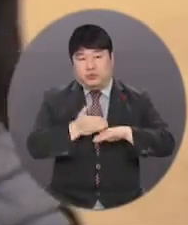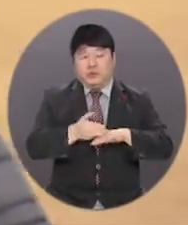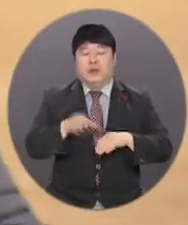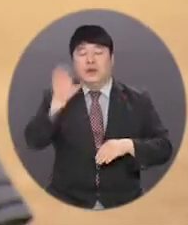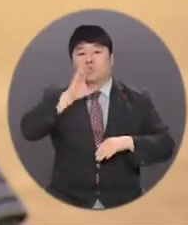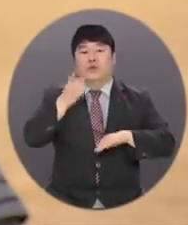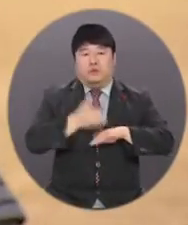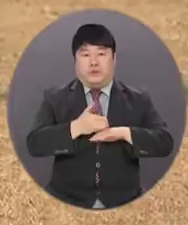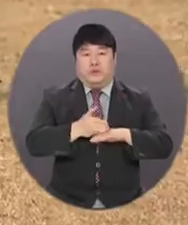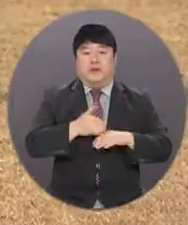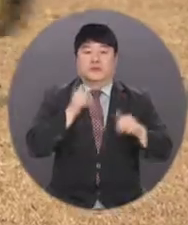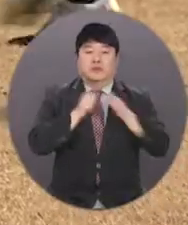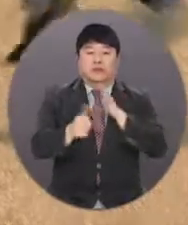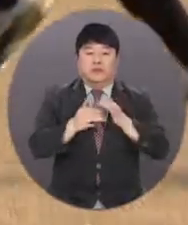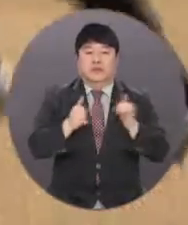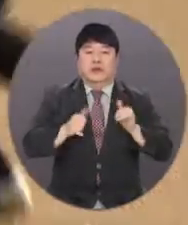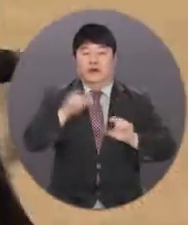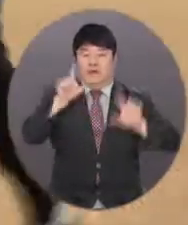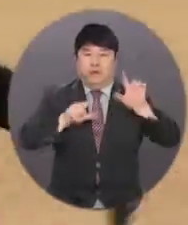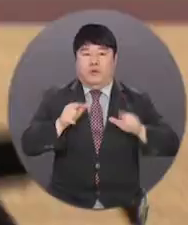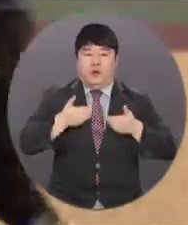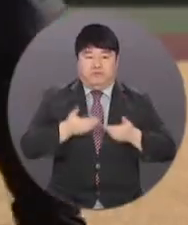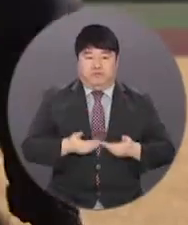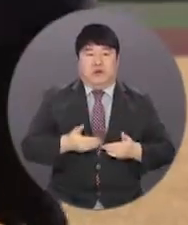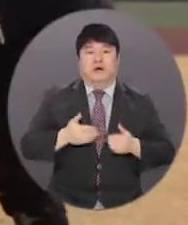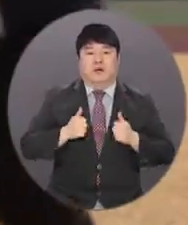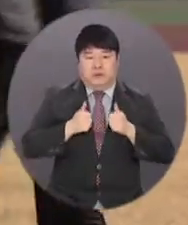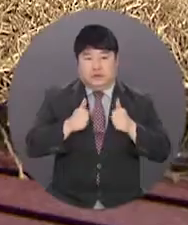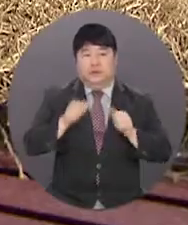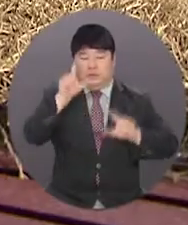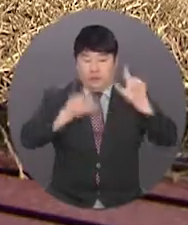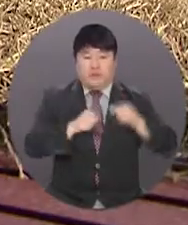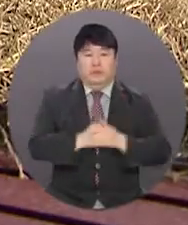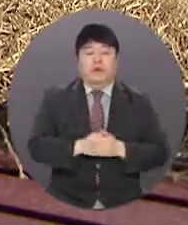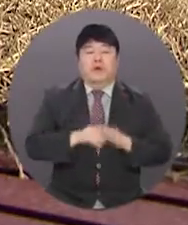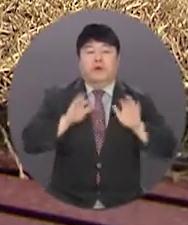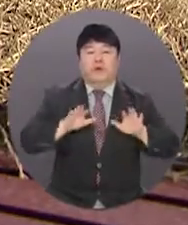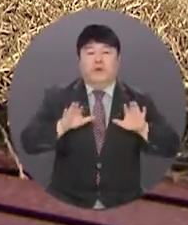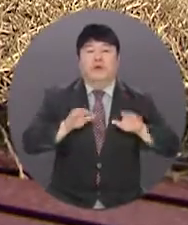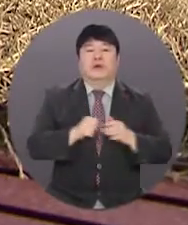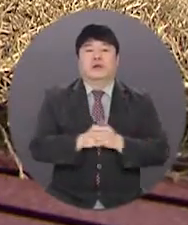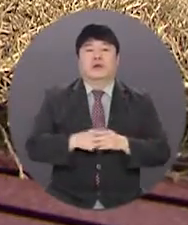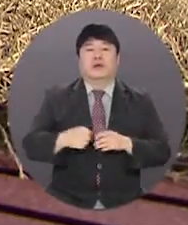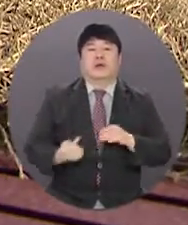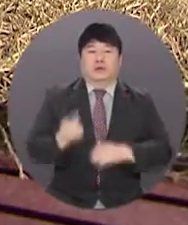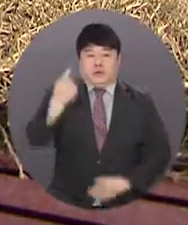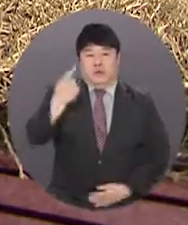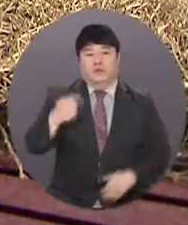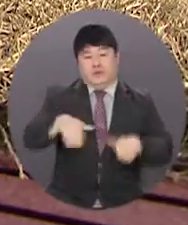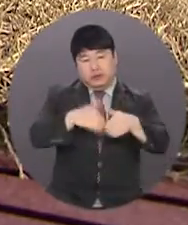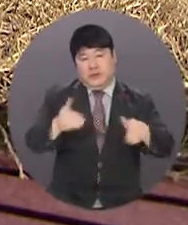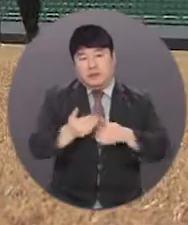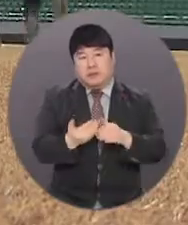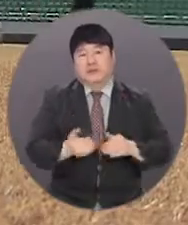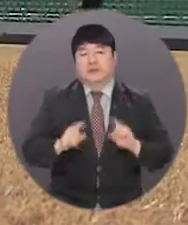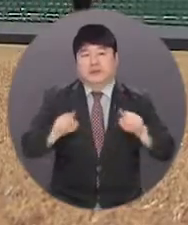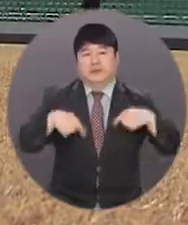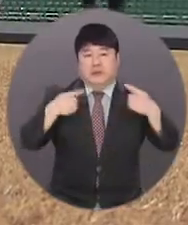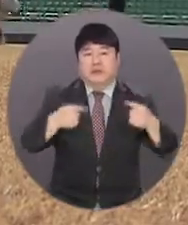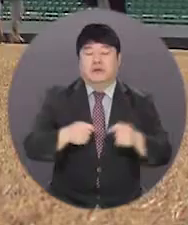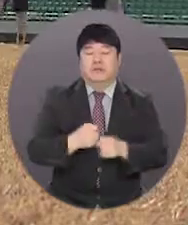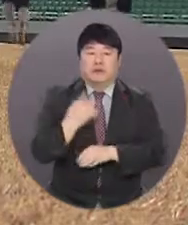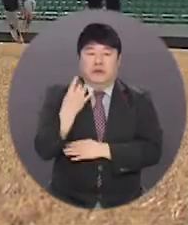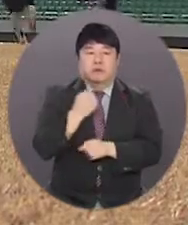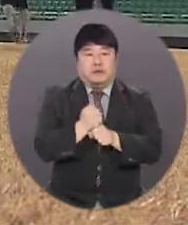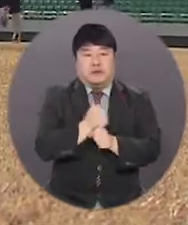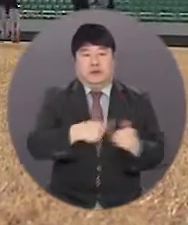임하는 선수들의 모습에서는 진지함이 그대로 묻어납니다. 올 시즌 상위리그 진출에 발판을 만들겠다며